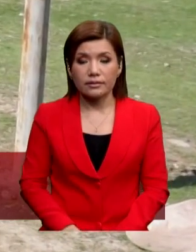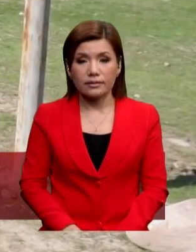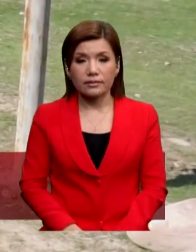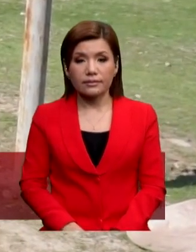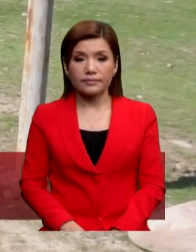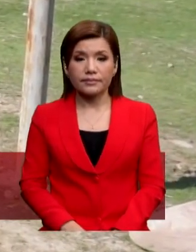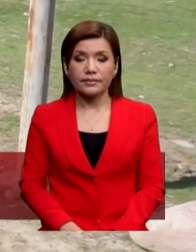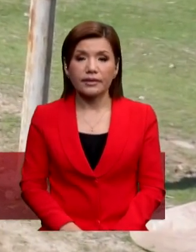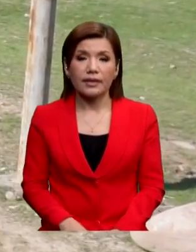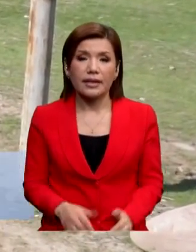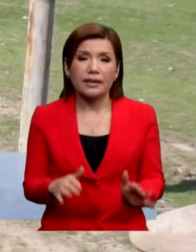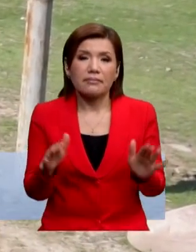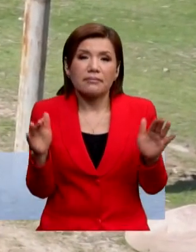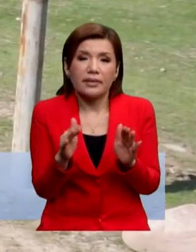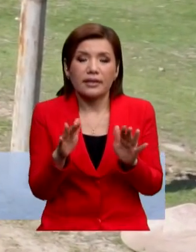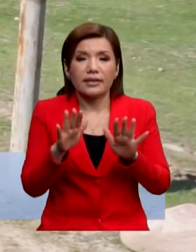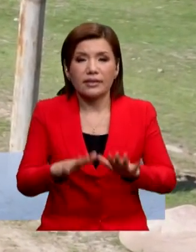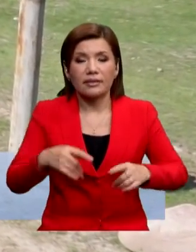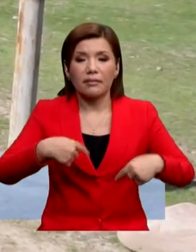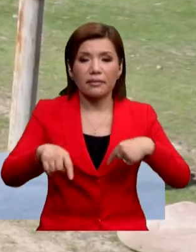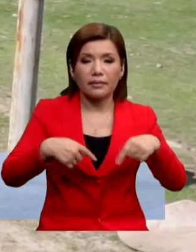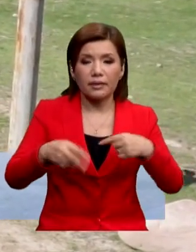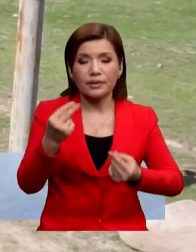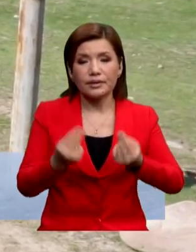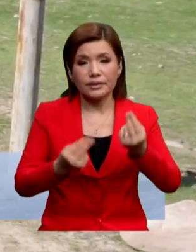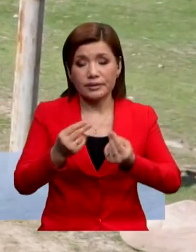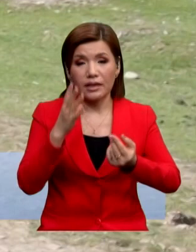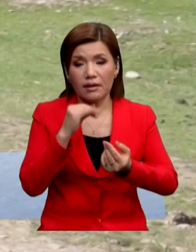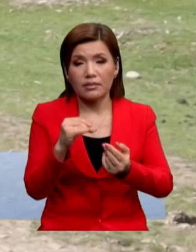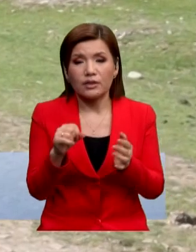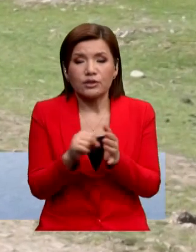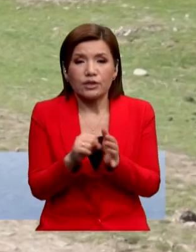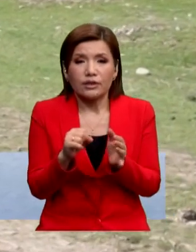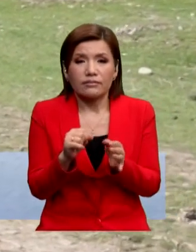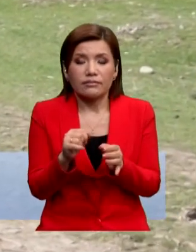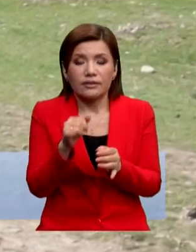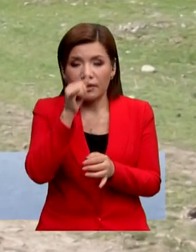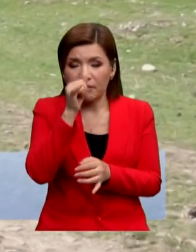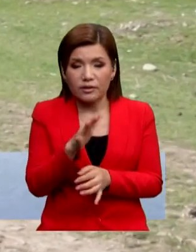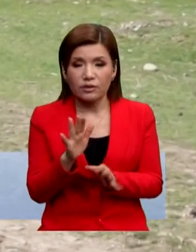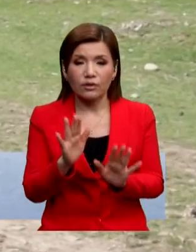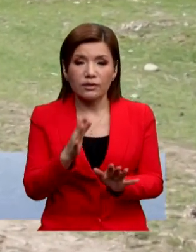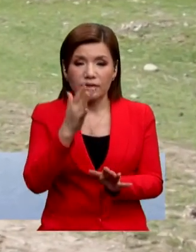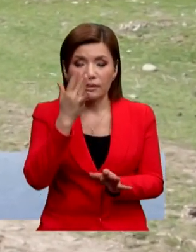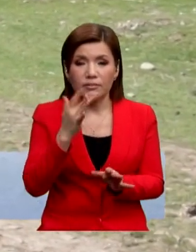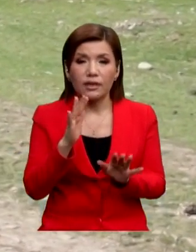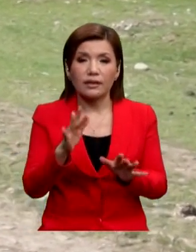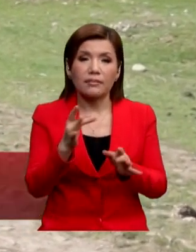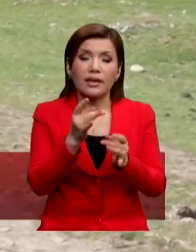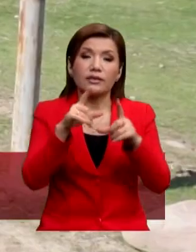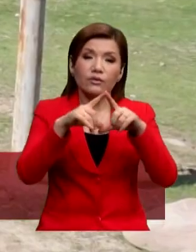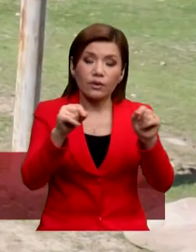бар, жаңағы добенетін еміз бар, сөрге бар, жаздығын сөрге бар, қысы күні жегені емейді ғой жалаңаш. Әр мектебімізде, әр жаңағы спорт